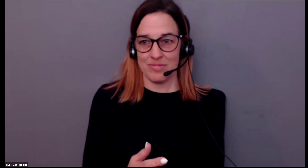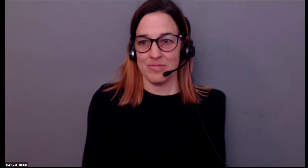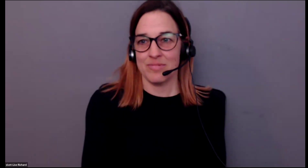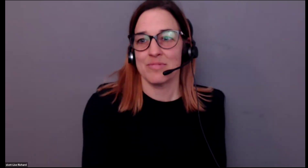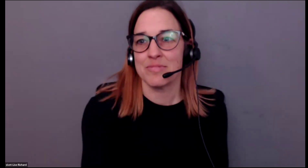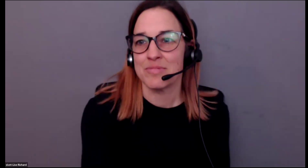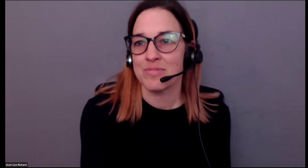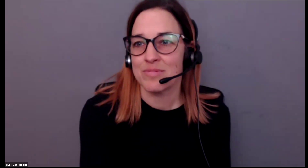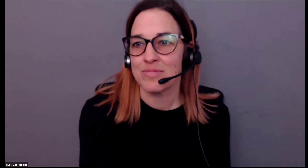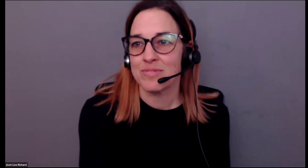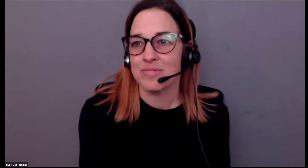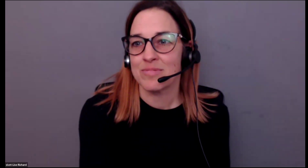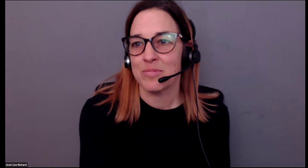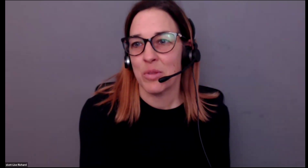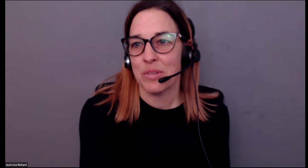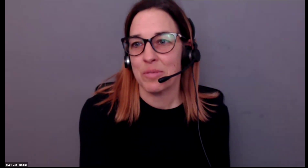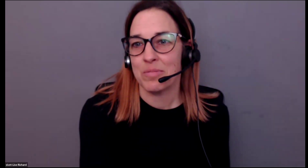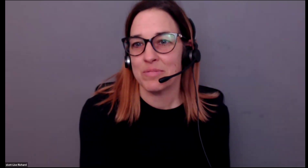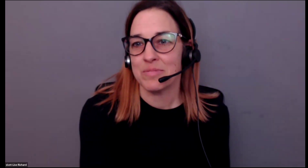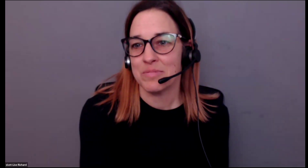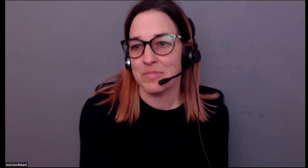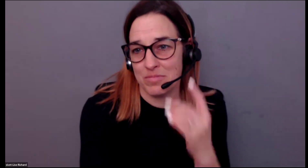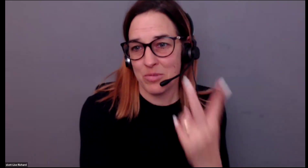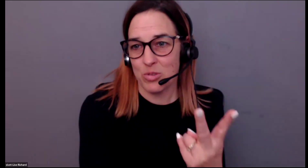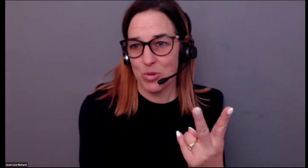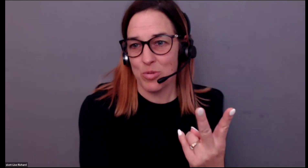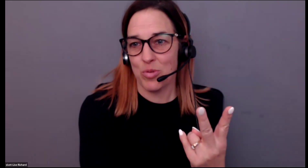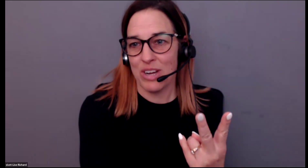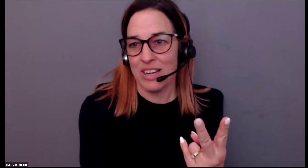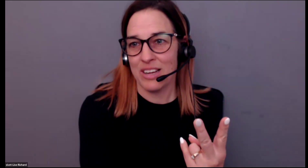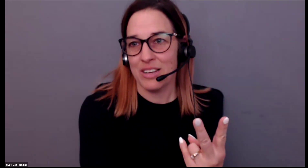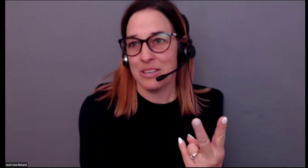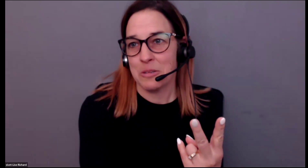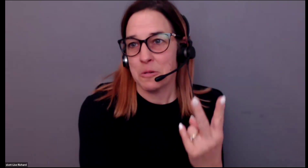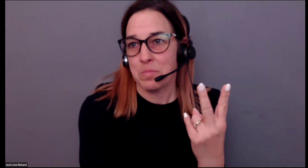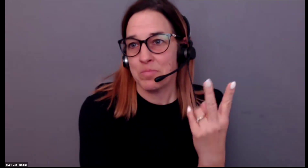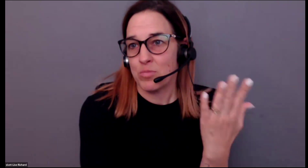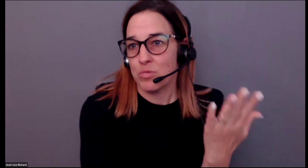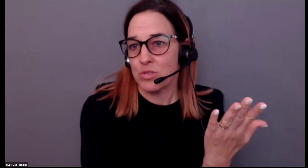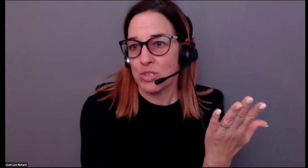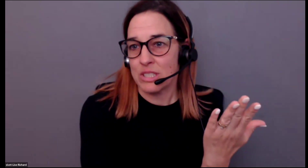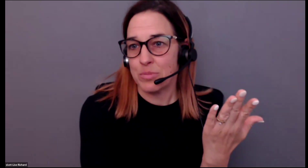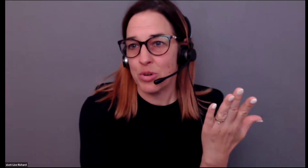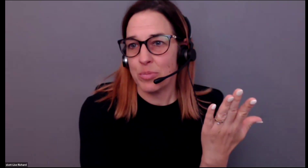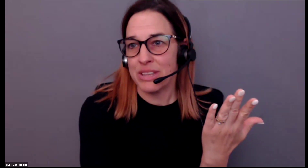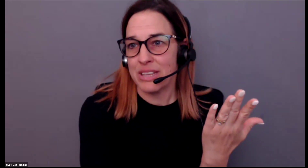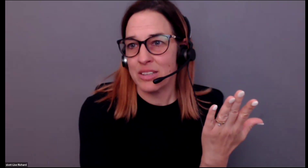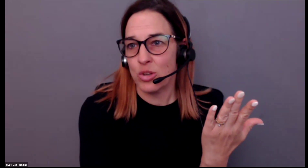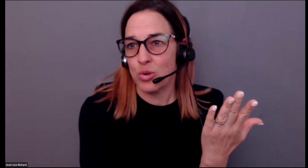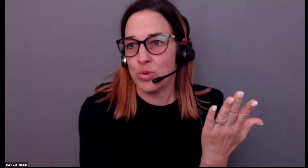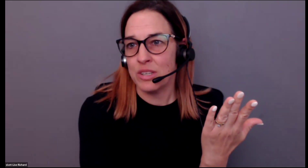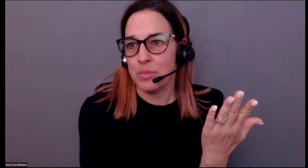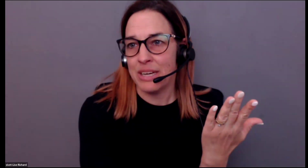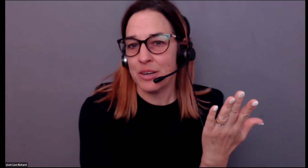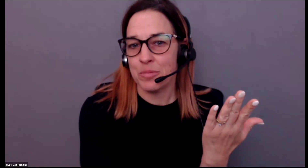Si, là, je te mets de l'avant pour tout le monde. Est-ce que tout le monde voit l'interprète? Je t'ai mis de l'avant pour tout le monde. Oui, je à te sais voir. pas,